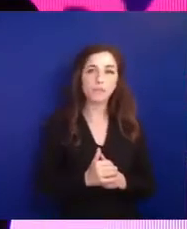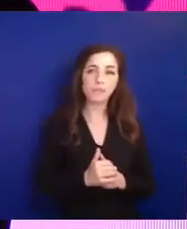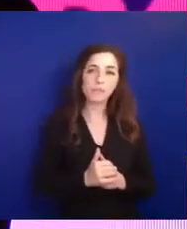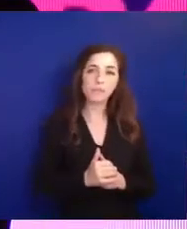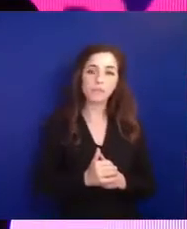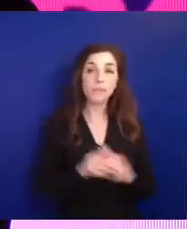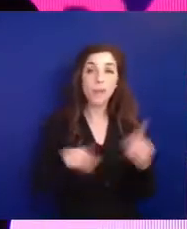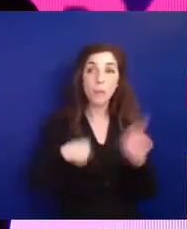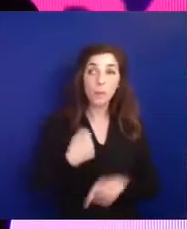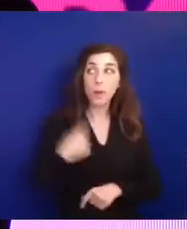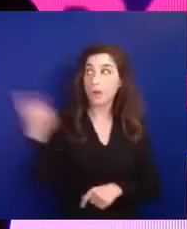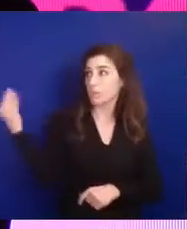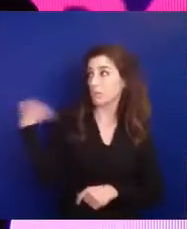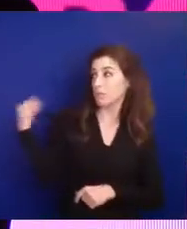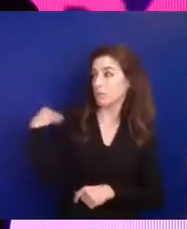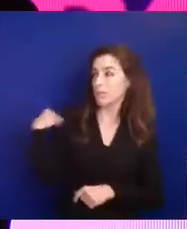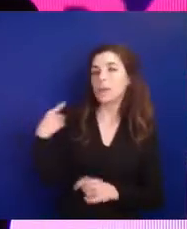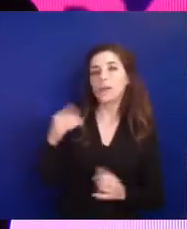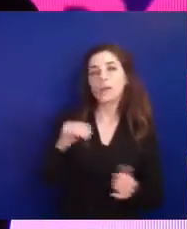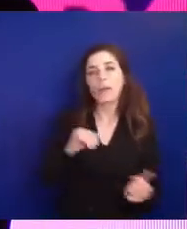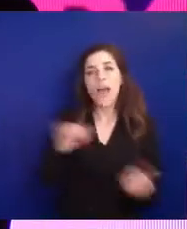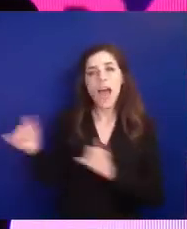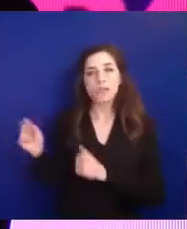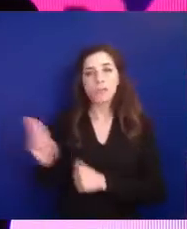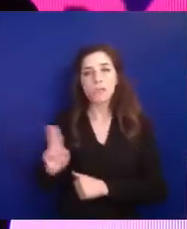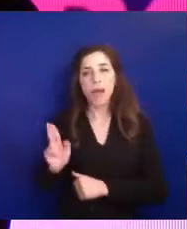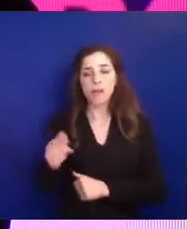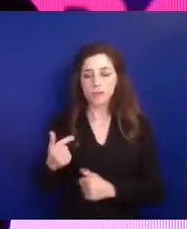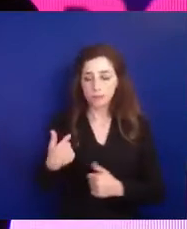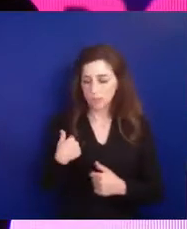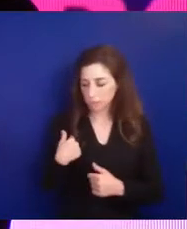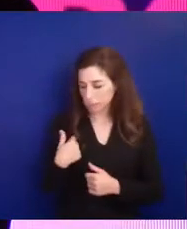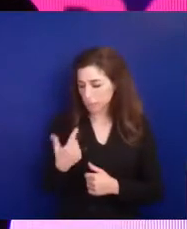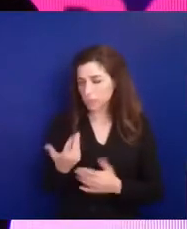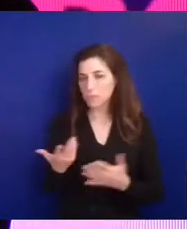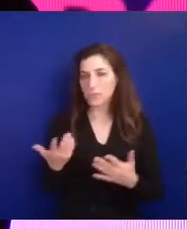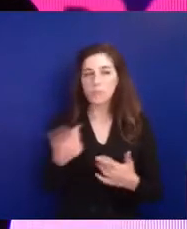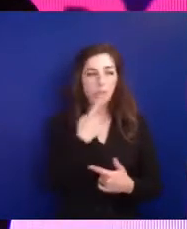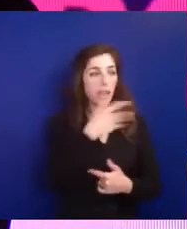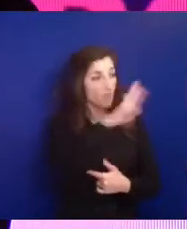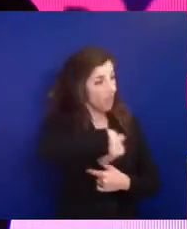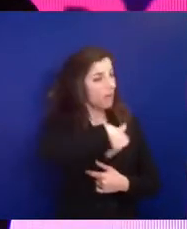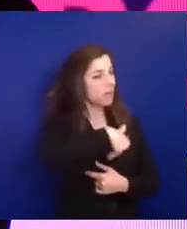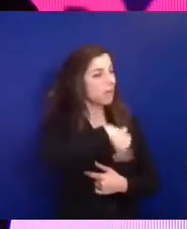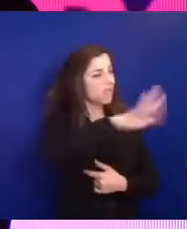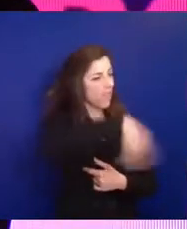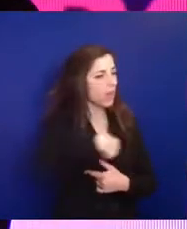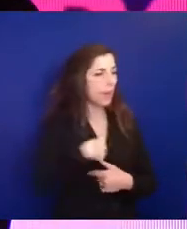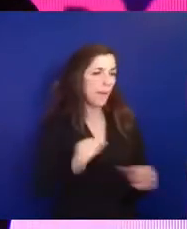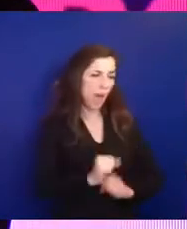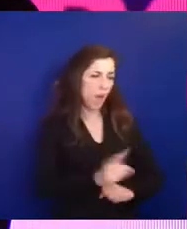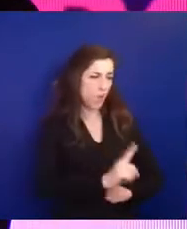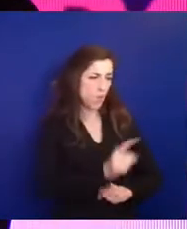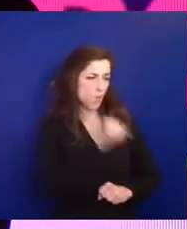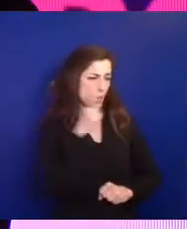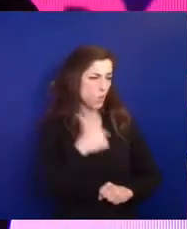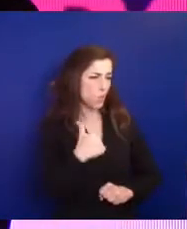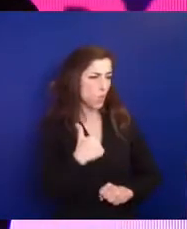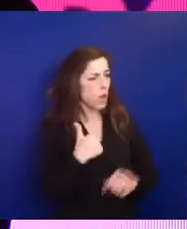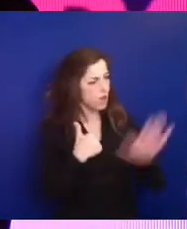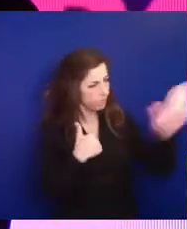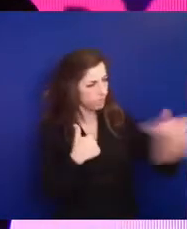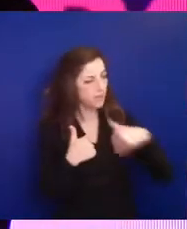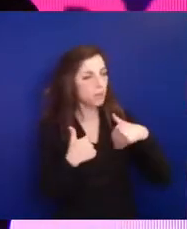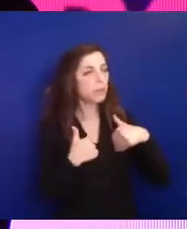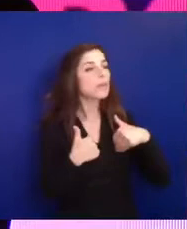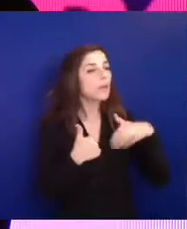poi chiese a me di uscire fuori mi disse vieni qua non avere paura mi portò in